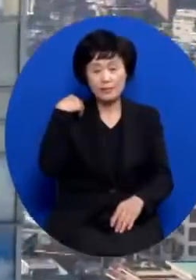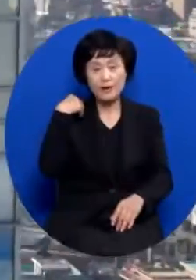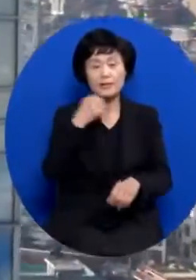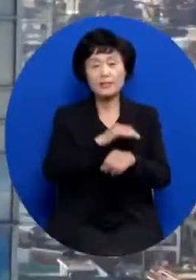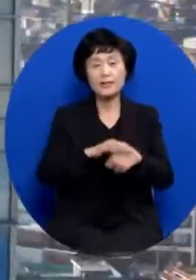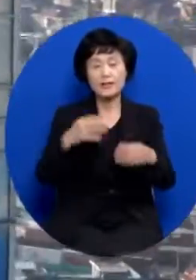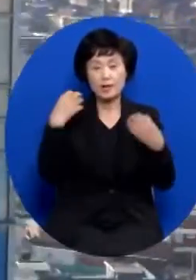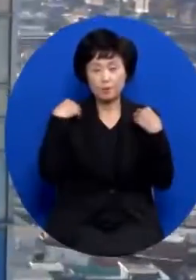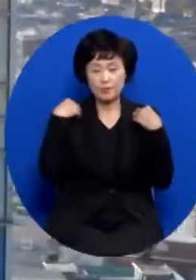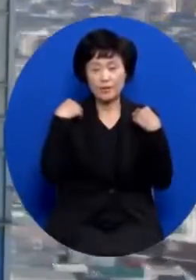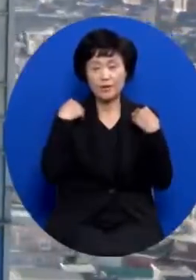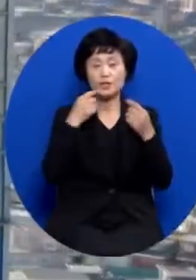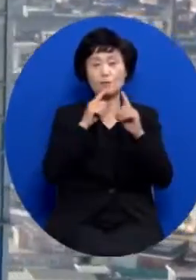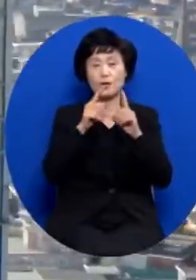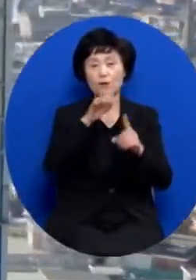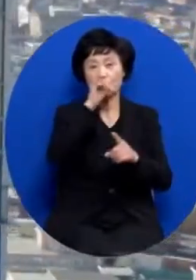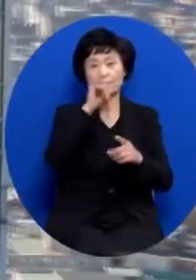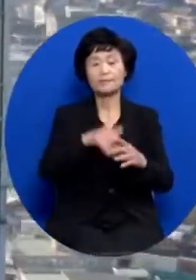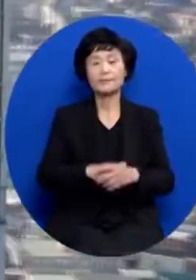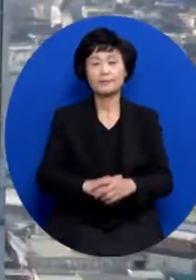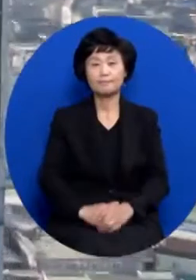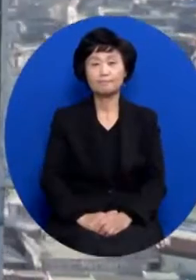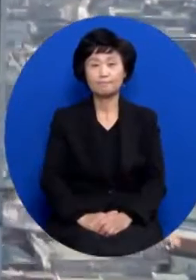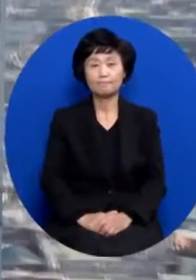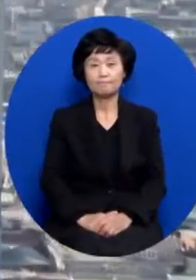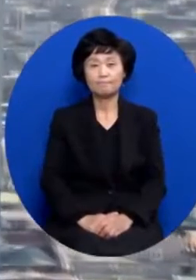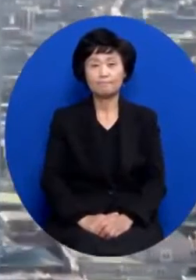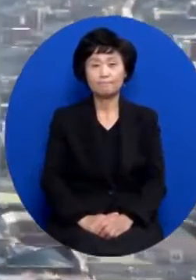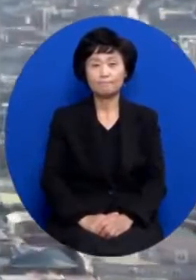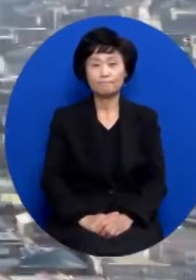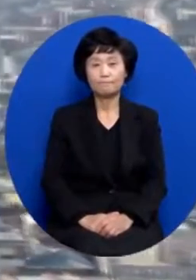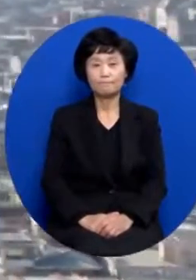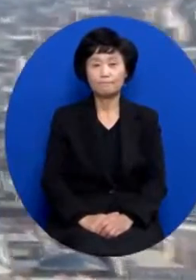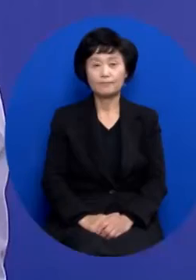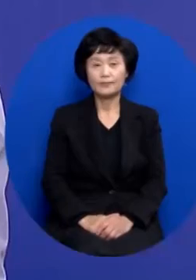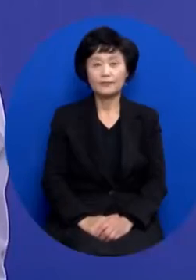나가겠다고 밝혔습니다. CTS 뉴스 최대진입니다.